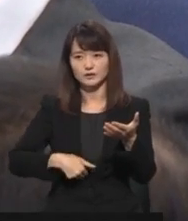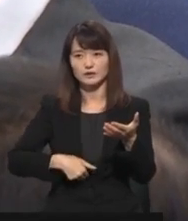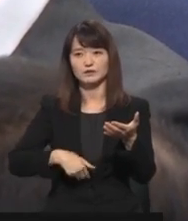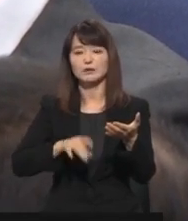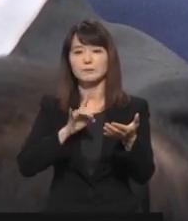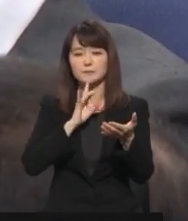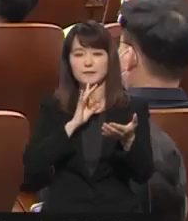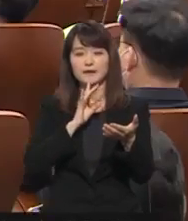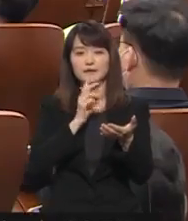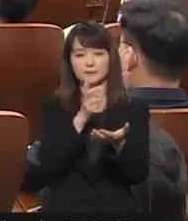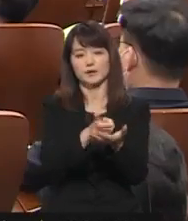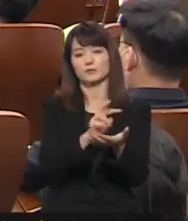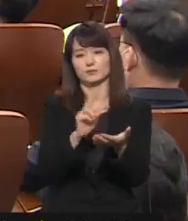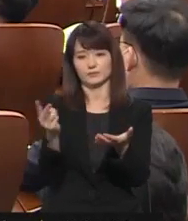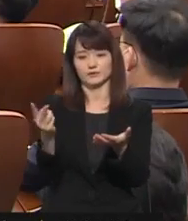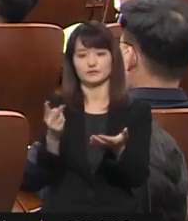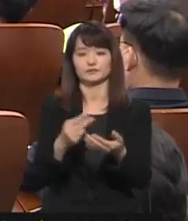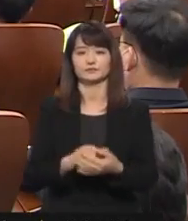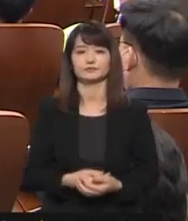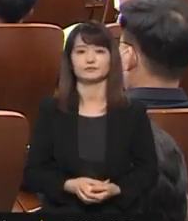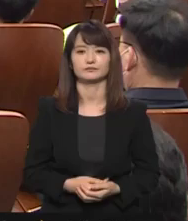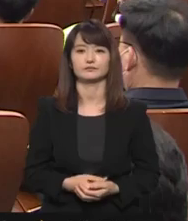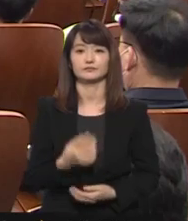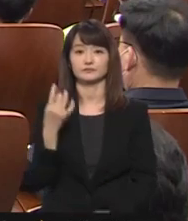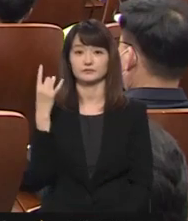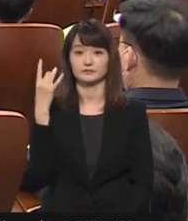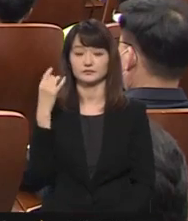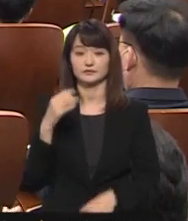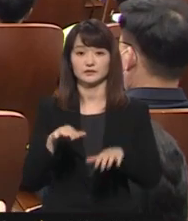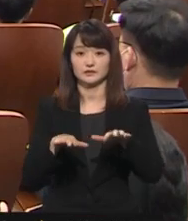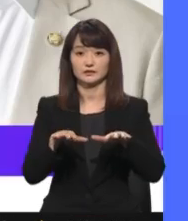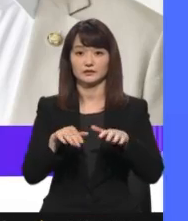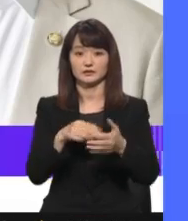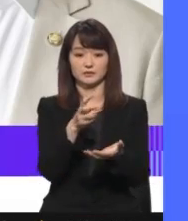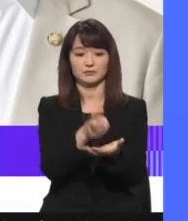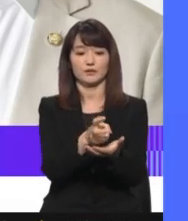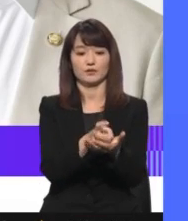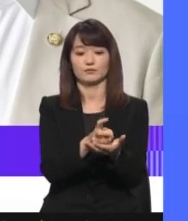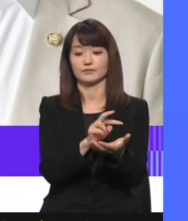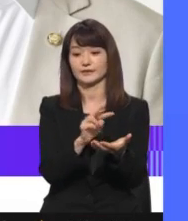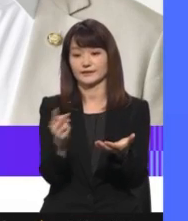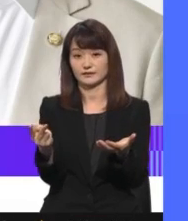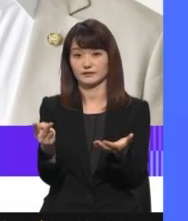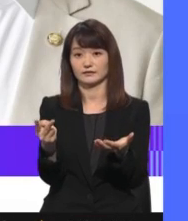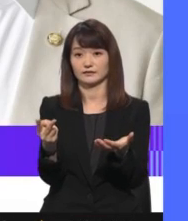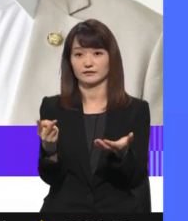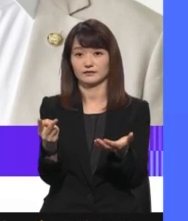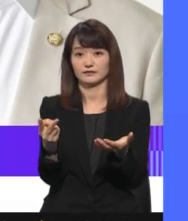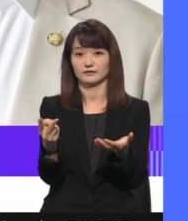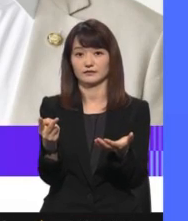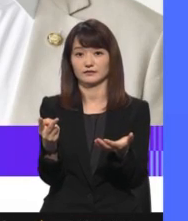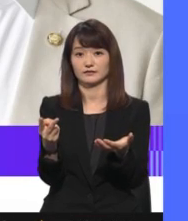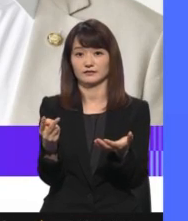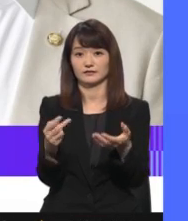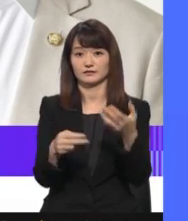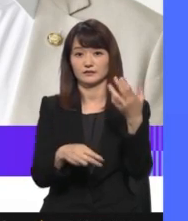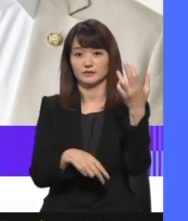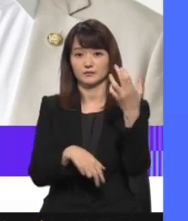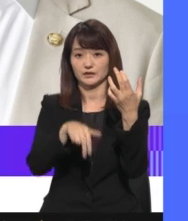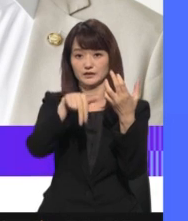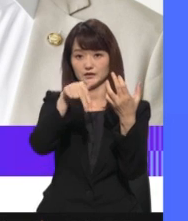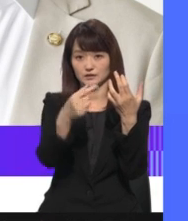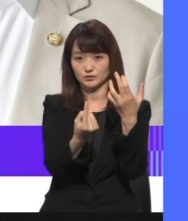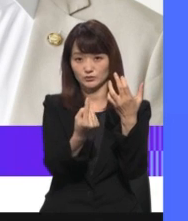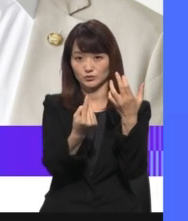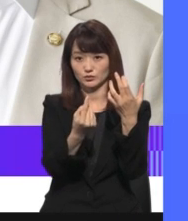보입니다 2 그러면 원래 이번에 개정이 된 부분 그러니까 문제가 된건 80조 줘